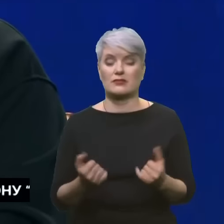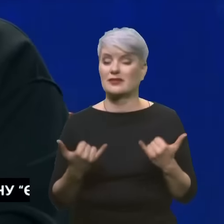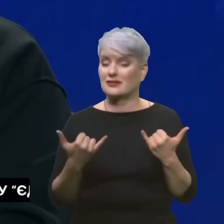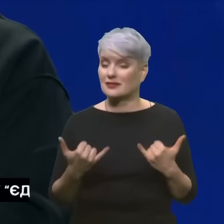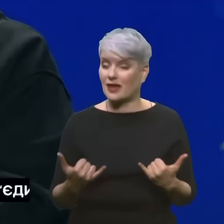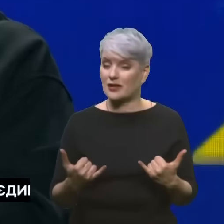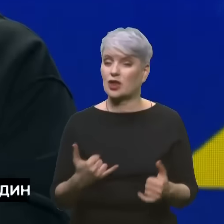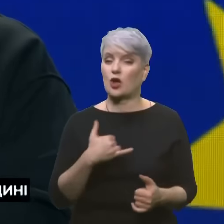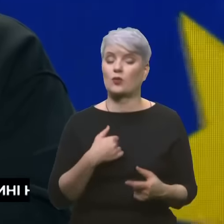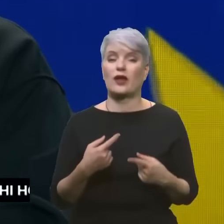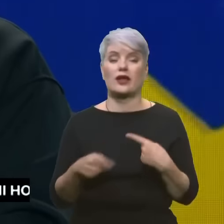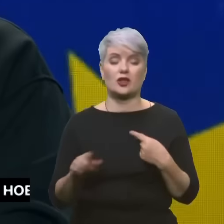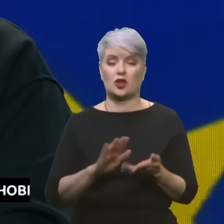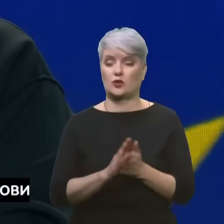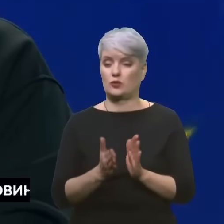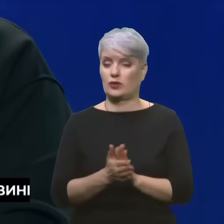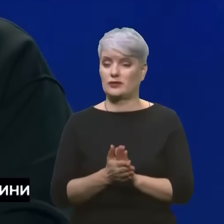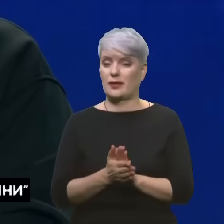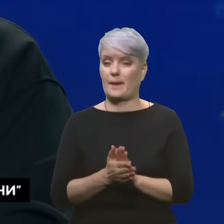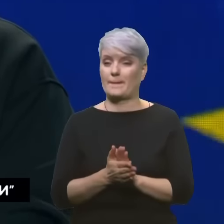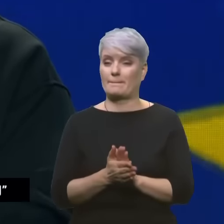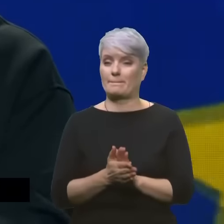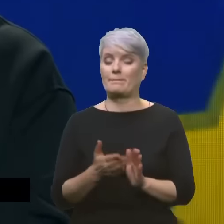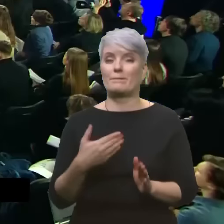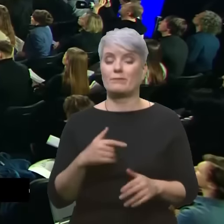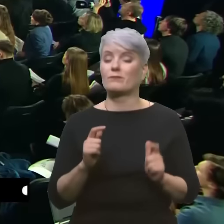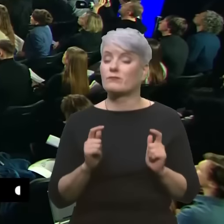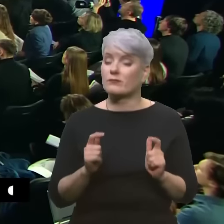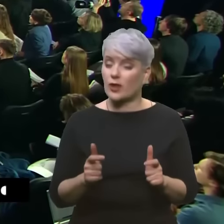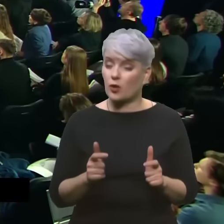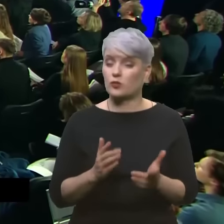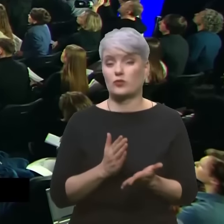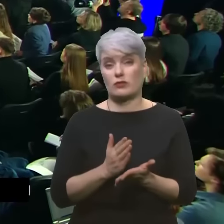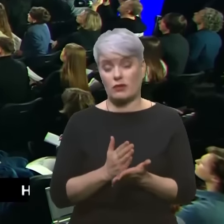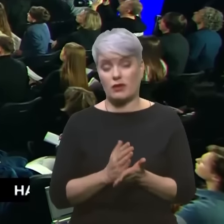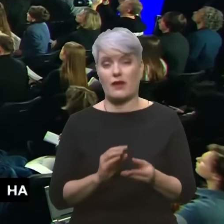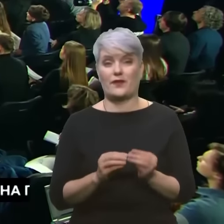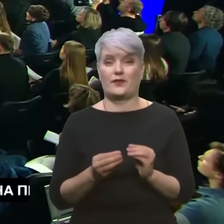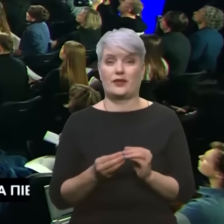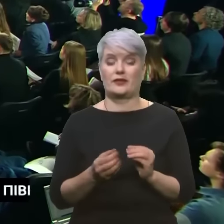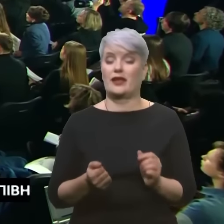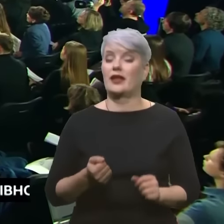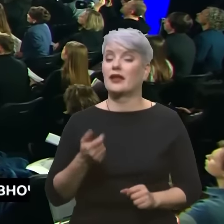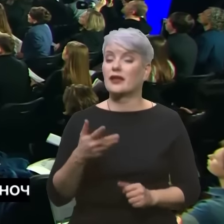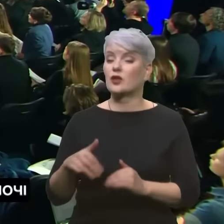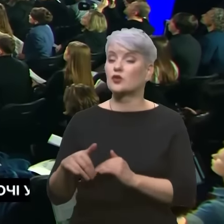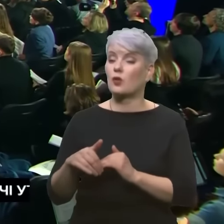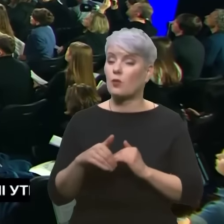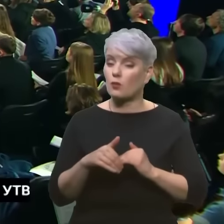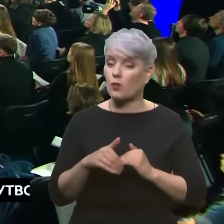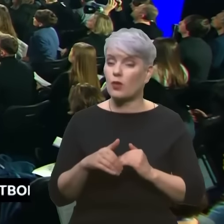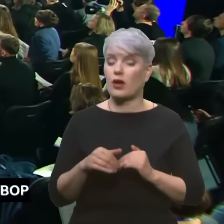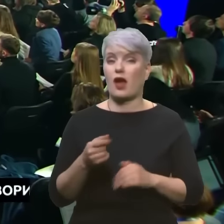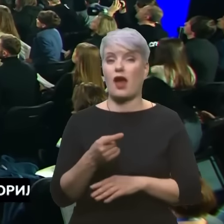Зараз у нас інша ситуація. І я погоджуюсь, що є виклики з кількістю допомоги